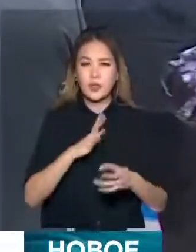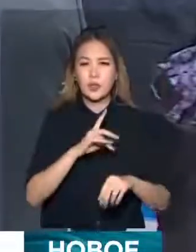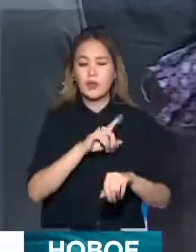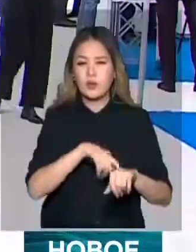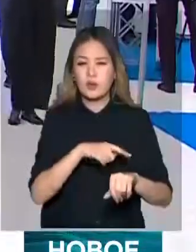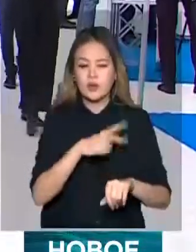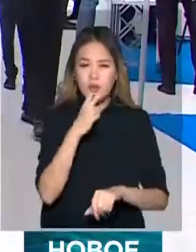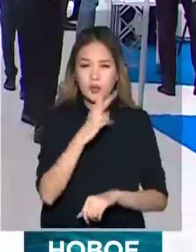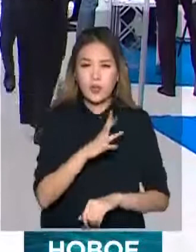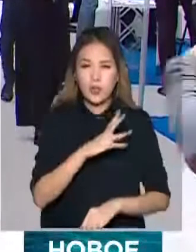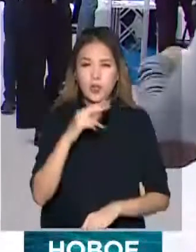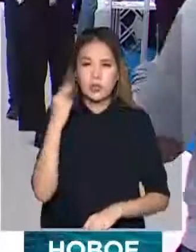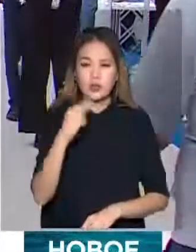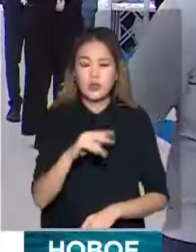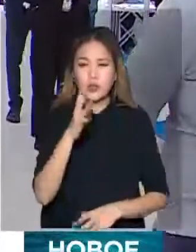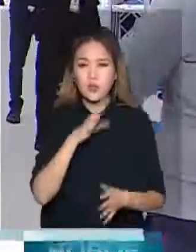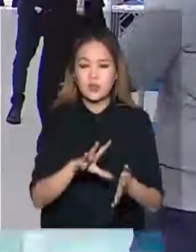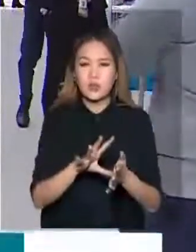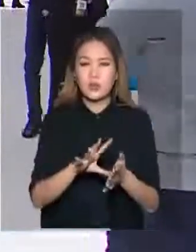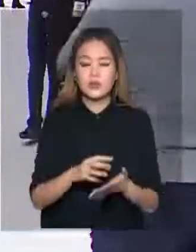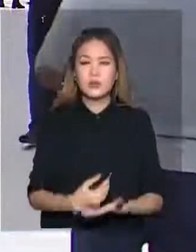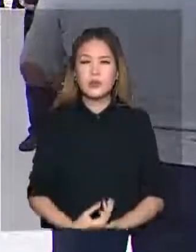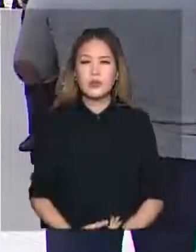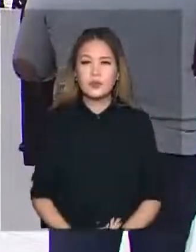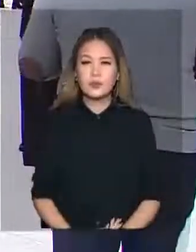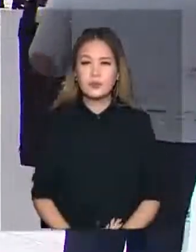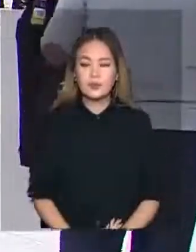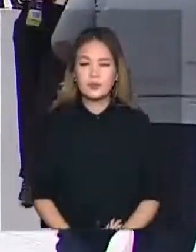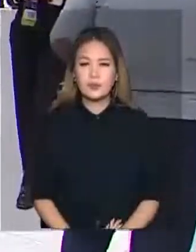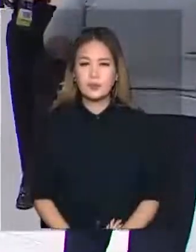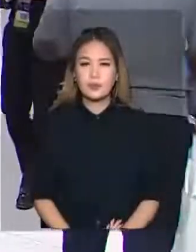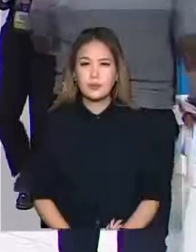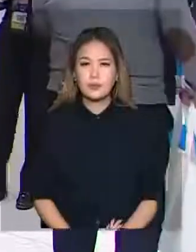часы в сфере качественных технологий. Ирина Панфилова, Ардак Сагидулла, «Новое время».